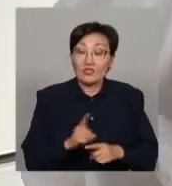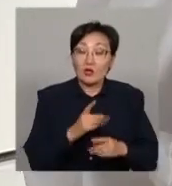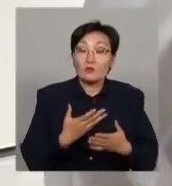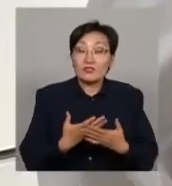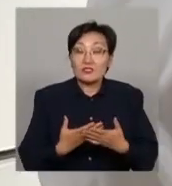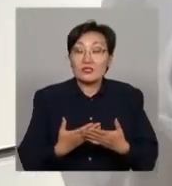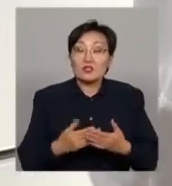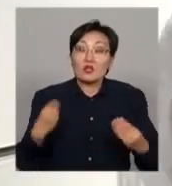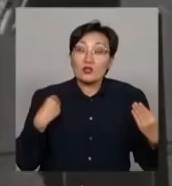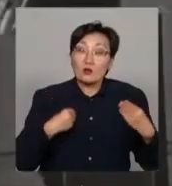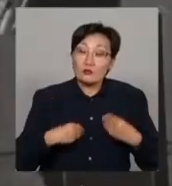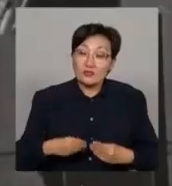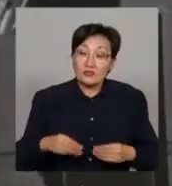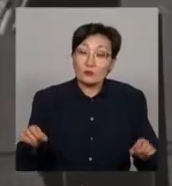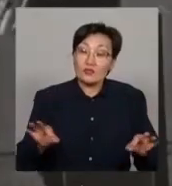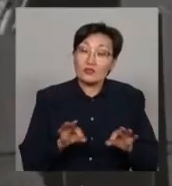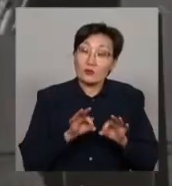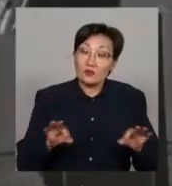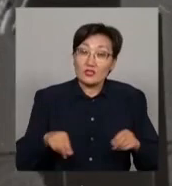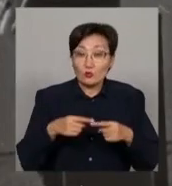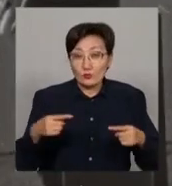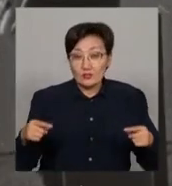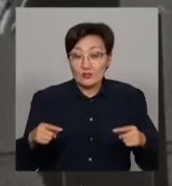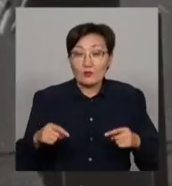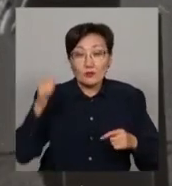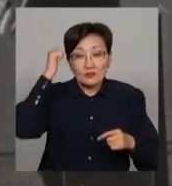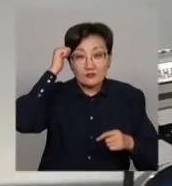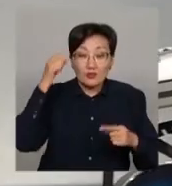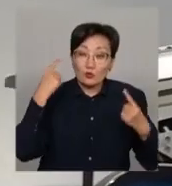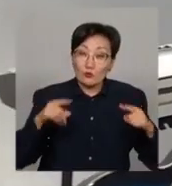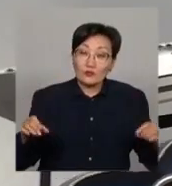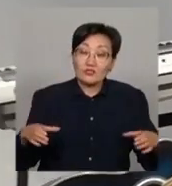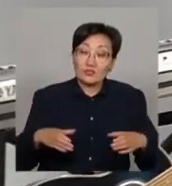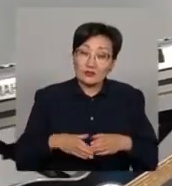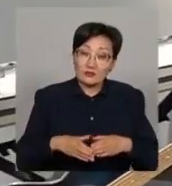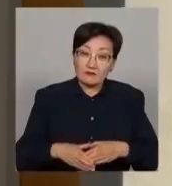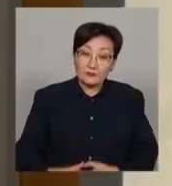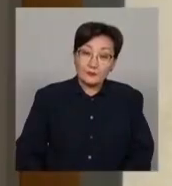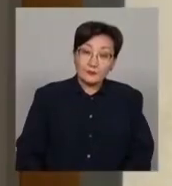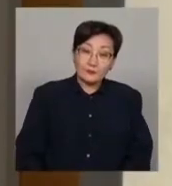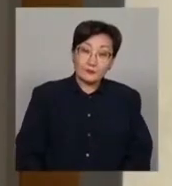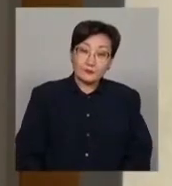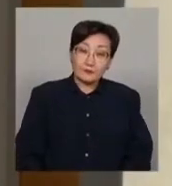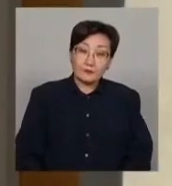представлены сценические костюмы, музыкальные инструменты и другие экспонаты творческого коллектива.